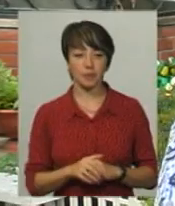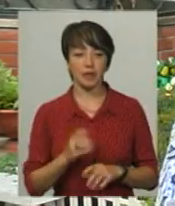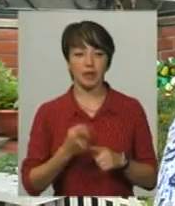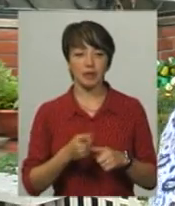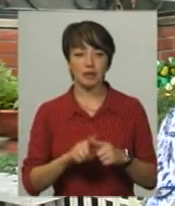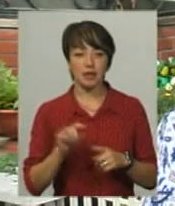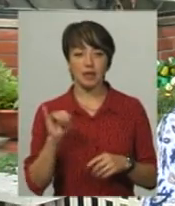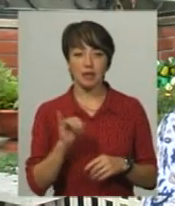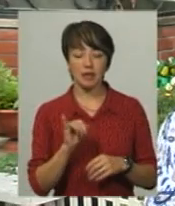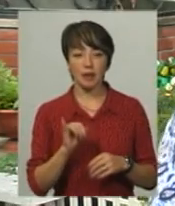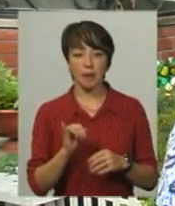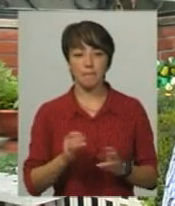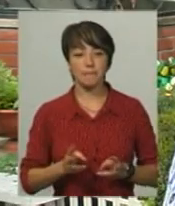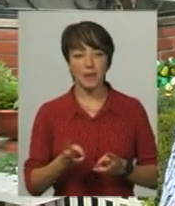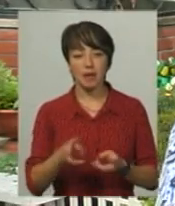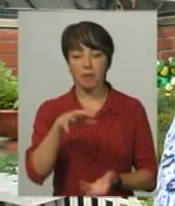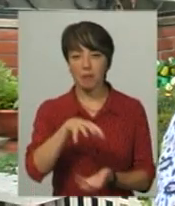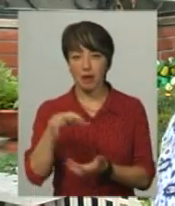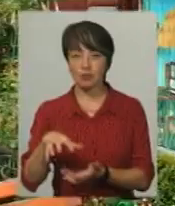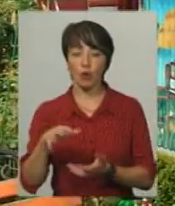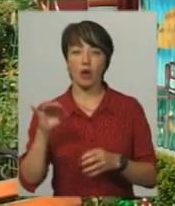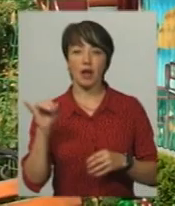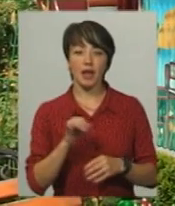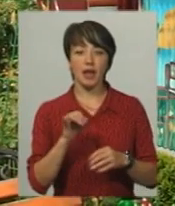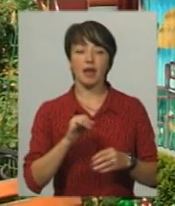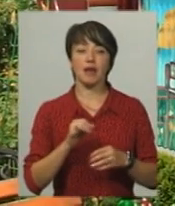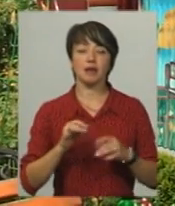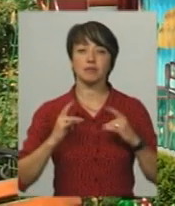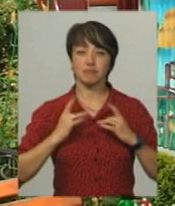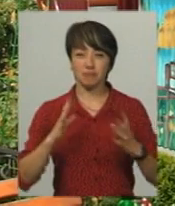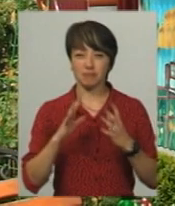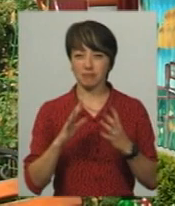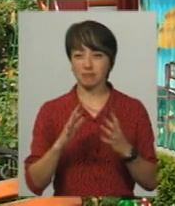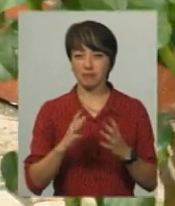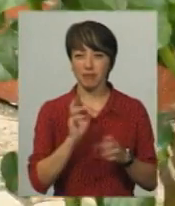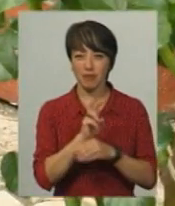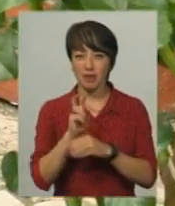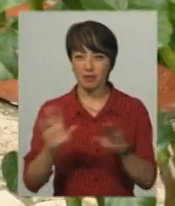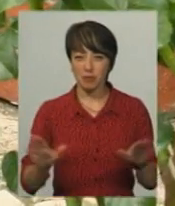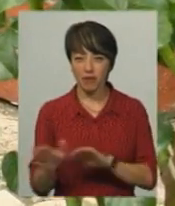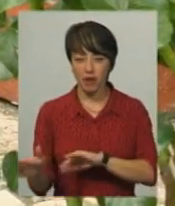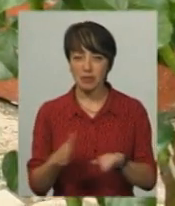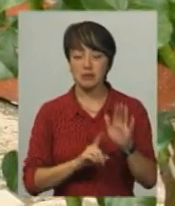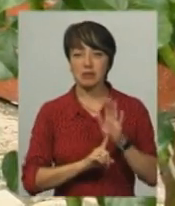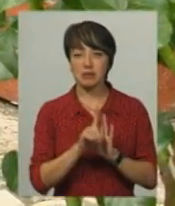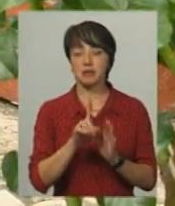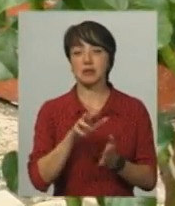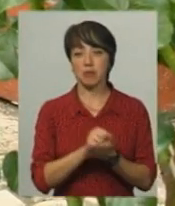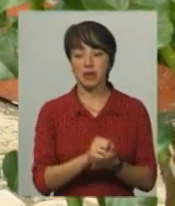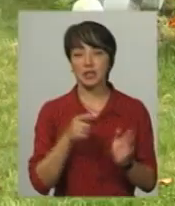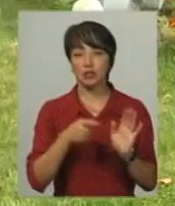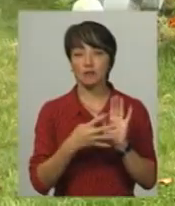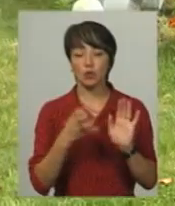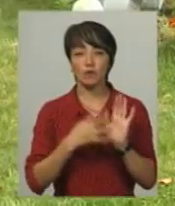і пекли Пасху разом, і колядувати ходили разом. Лідія Мацюк сільським туризмом займається з 1999 року.